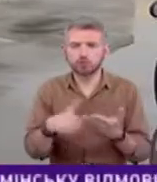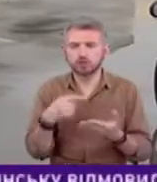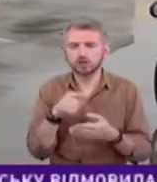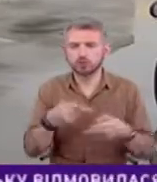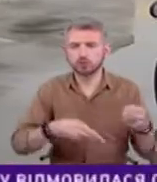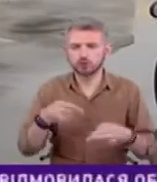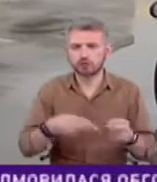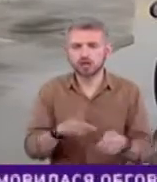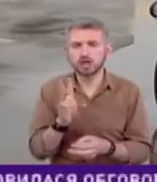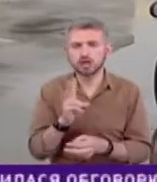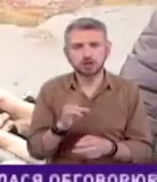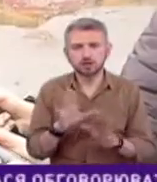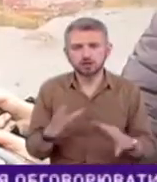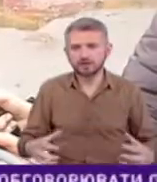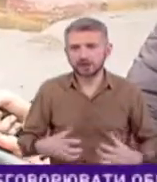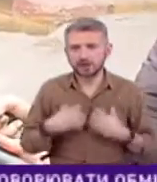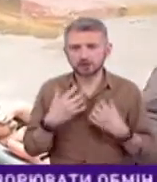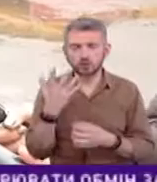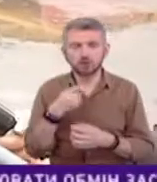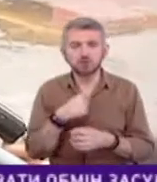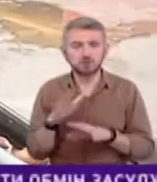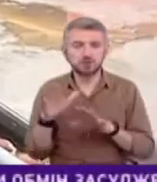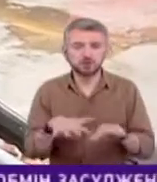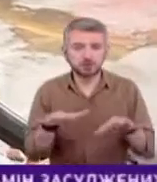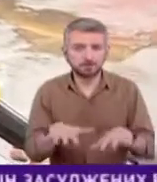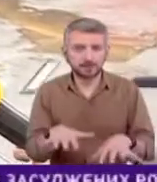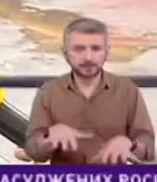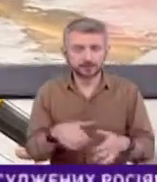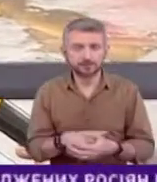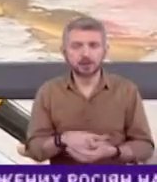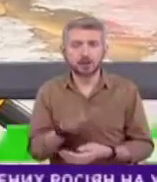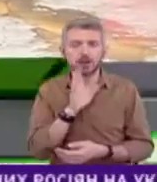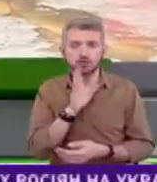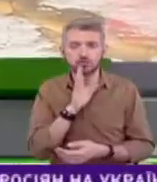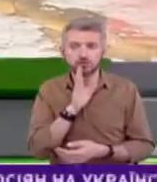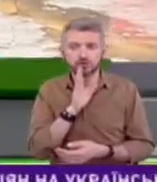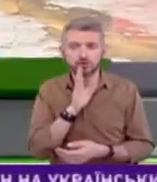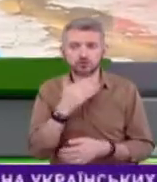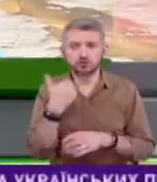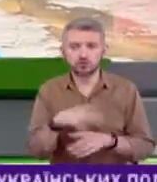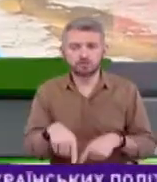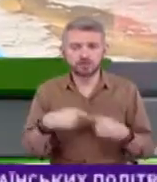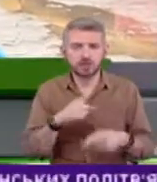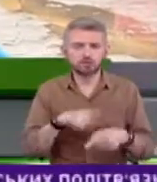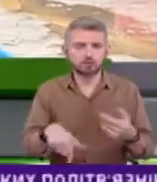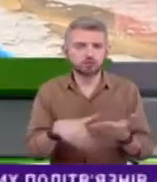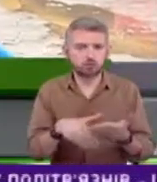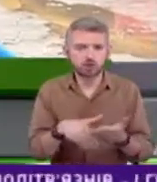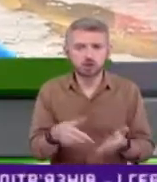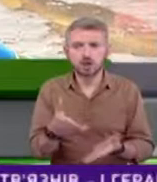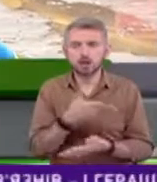Третя відбулася переляком. Коли ми прибули на місце, женщин якраз вже передали в скорую допомогу,